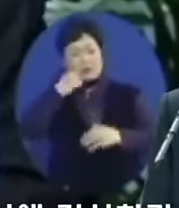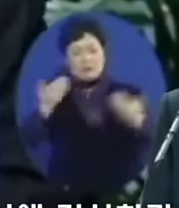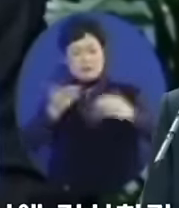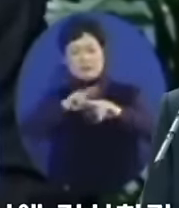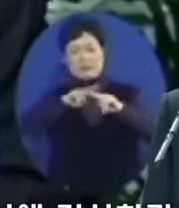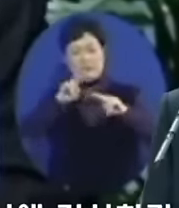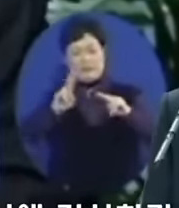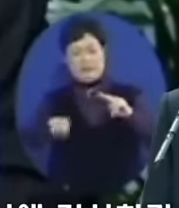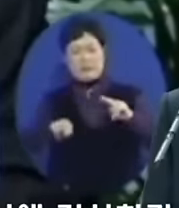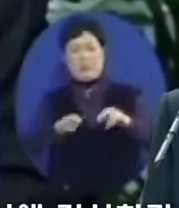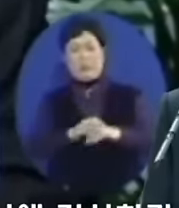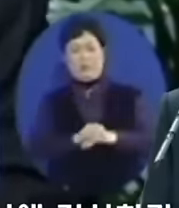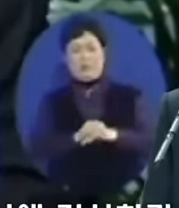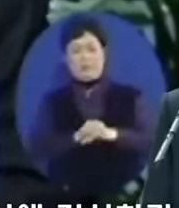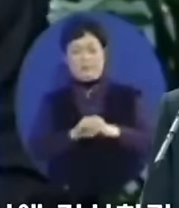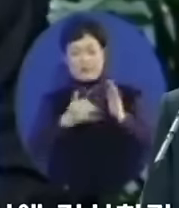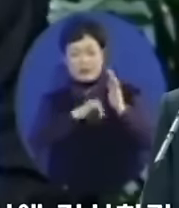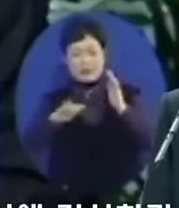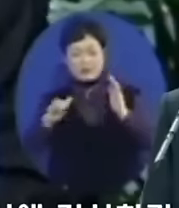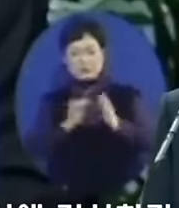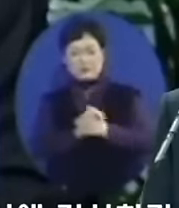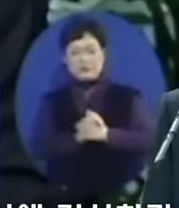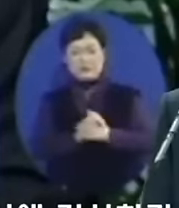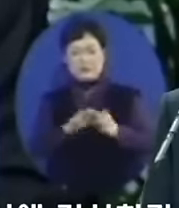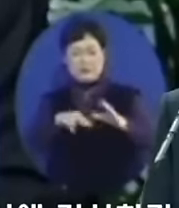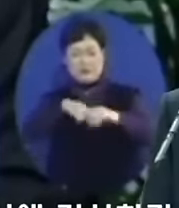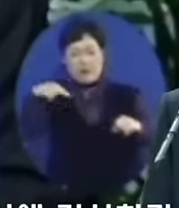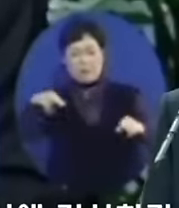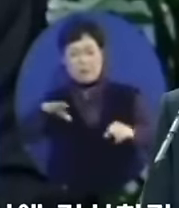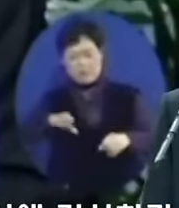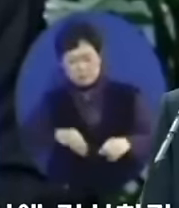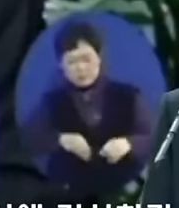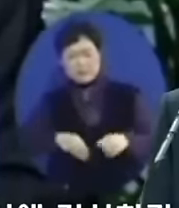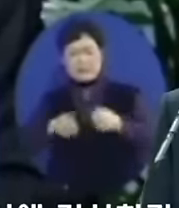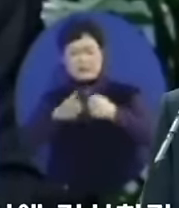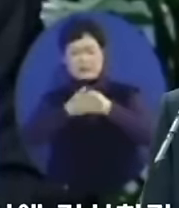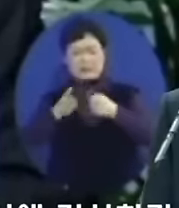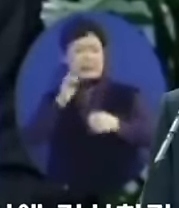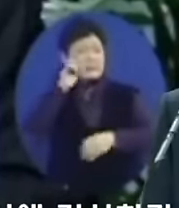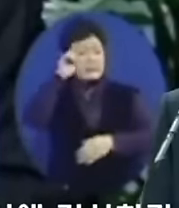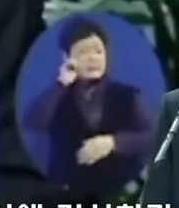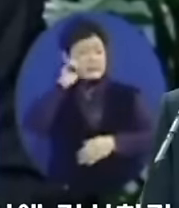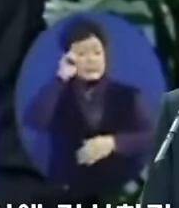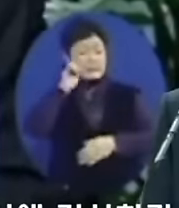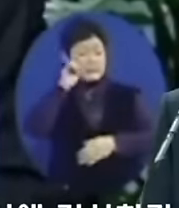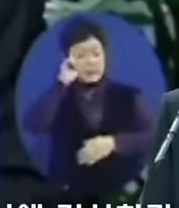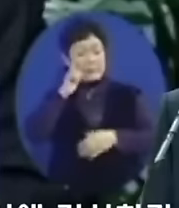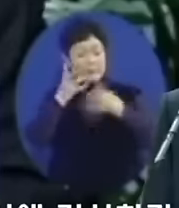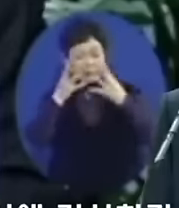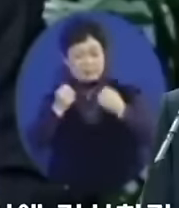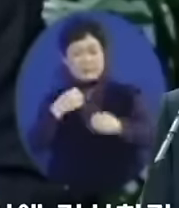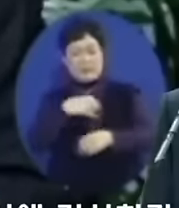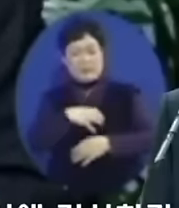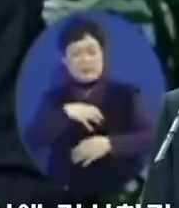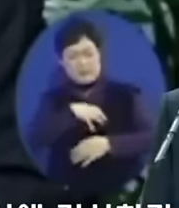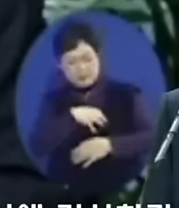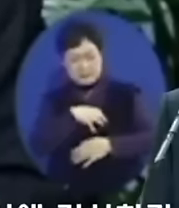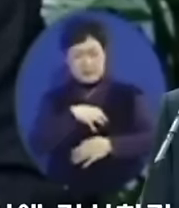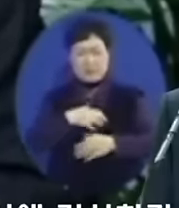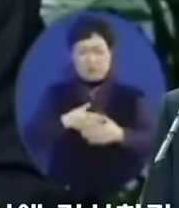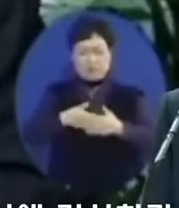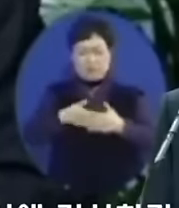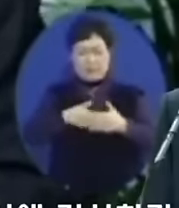되고 가족들이 헐벗고 굶주리게 되므로 스트레스를 받지 않을 수 없습니다. 염려와 근심과